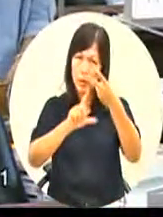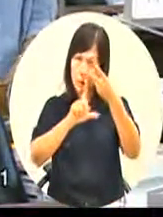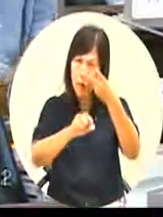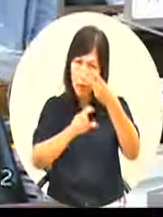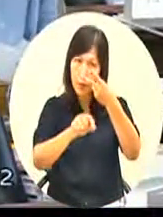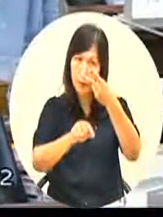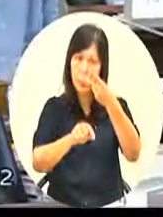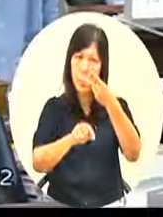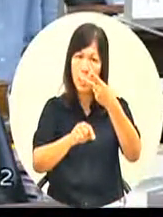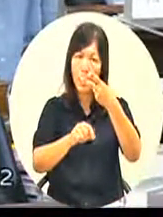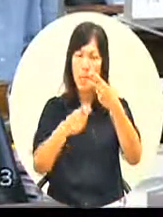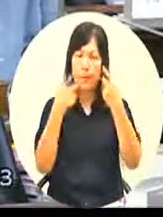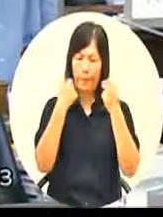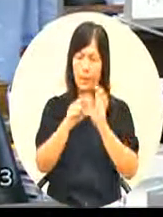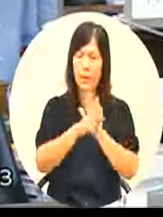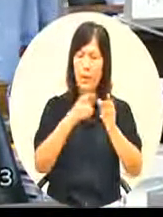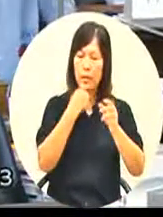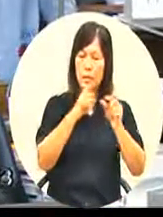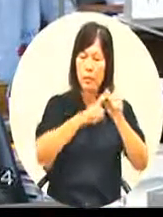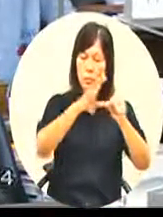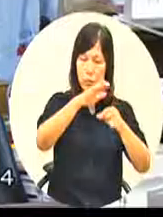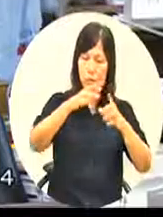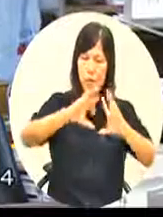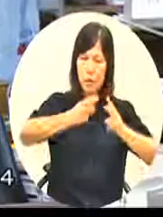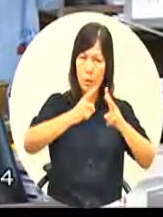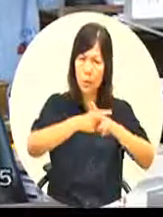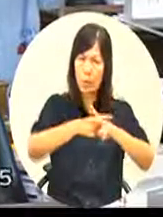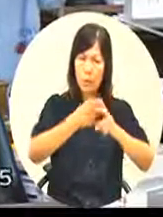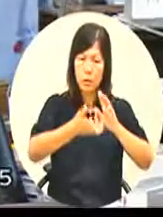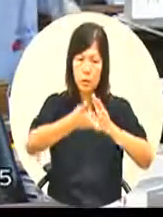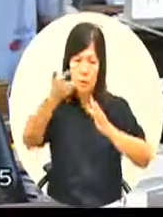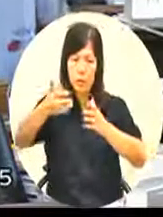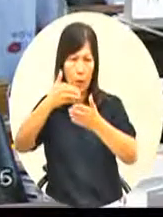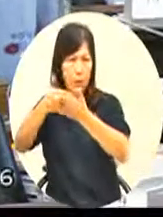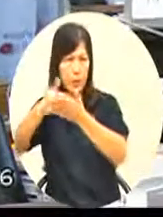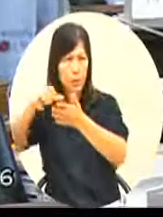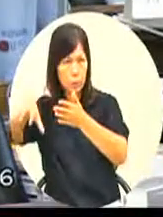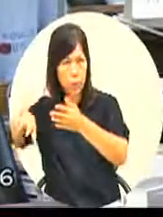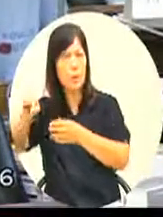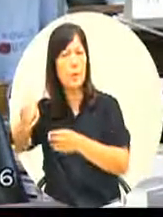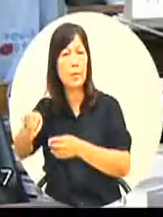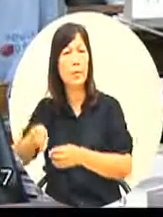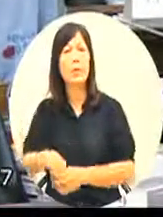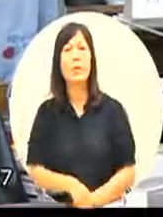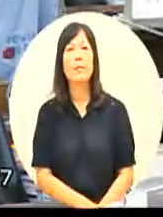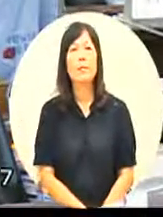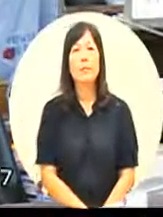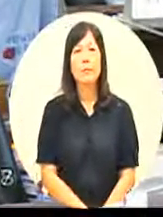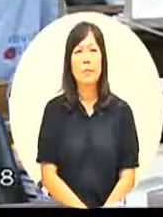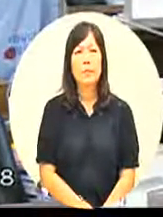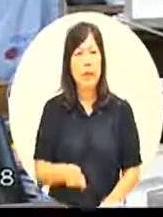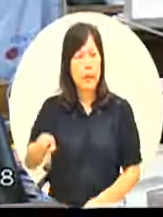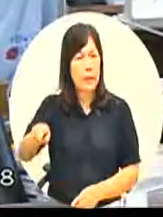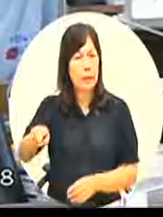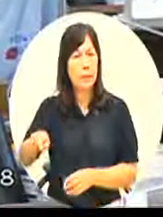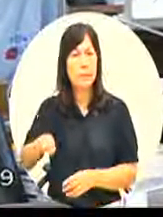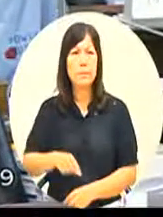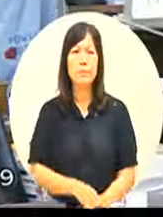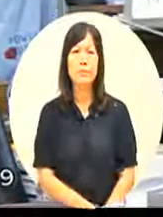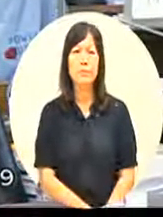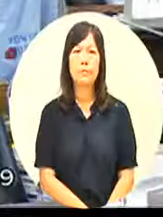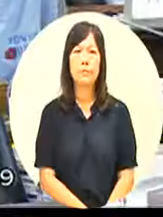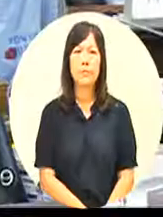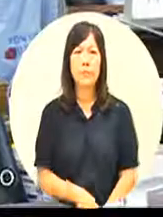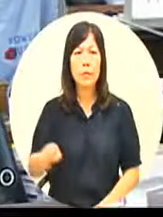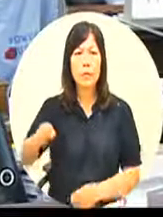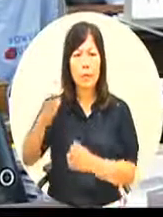们原来的中山国小就已经迁到美术馆区了嘛，那基本上他那边已经就是说